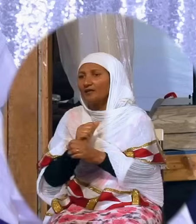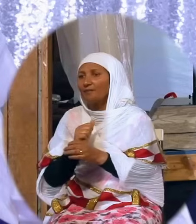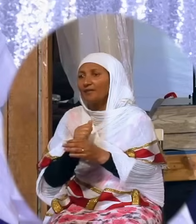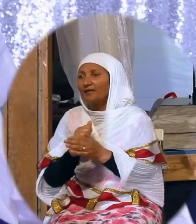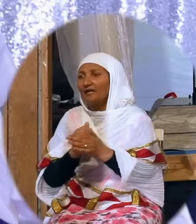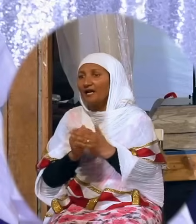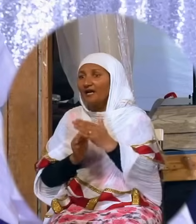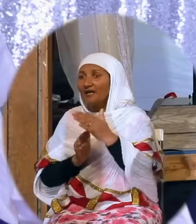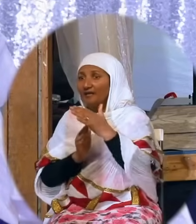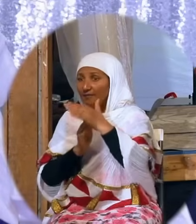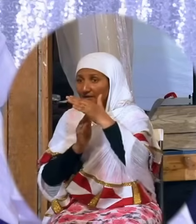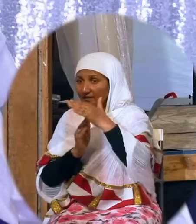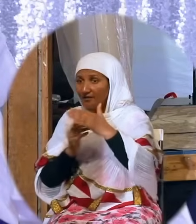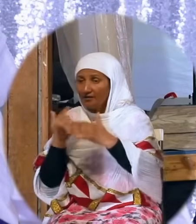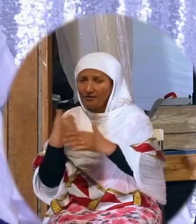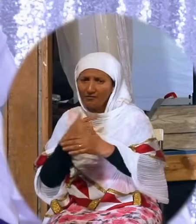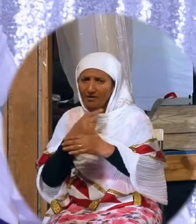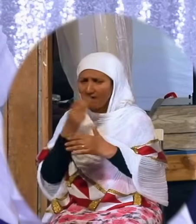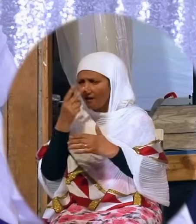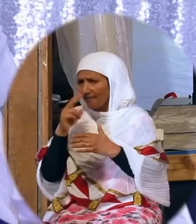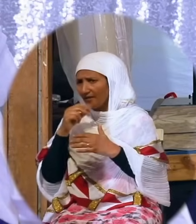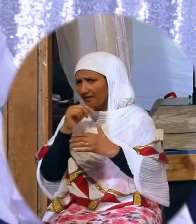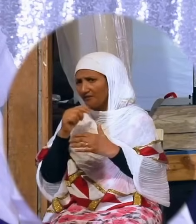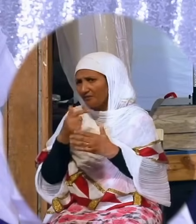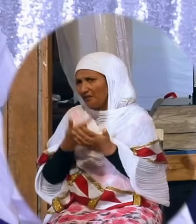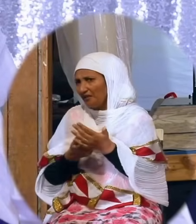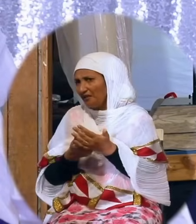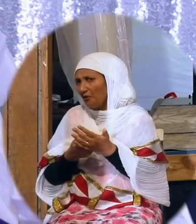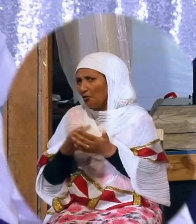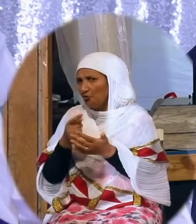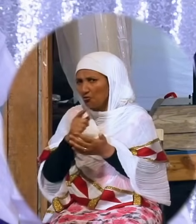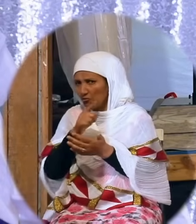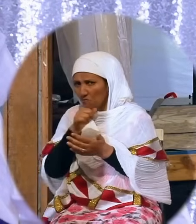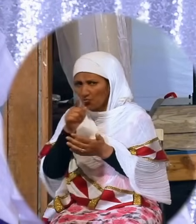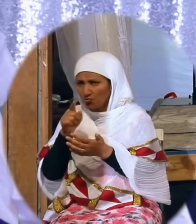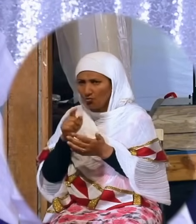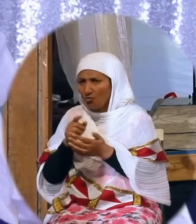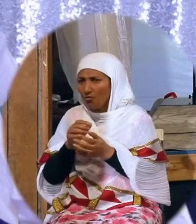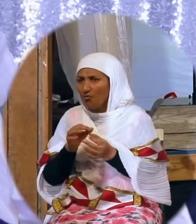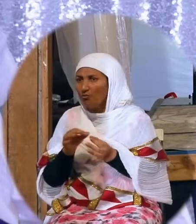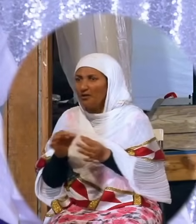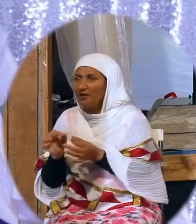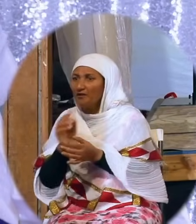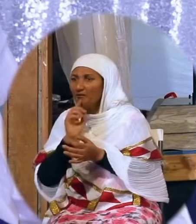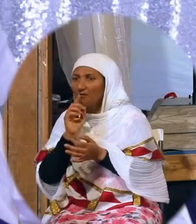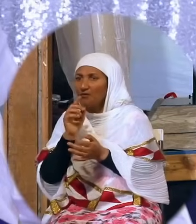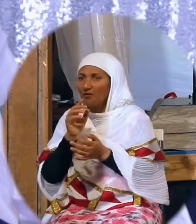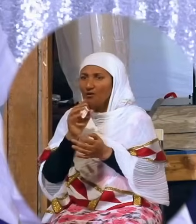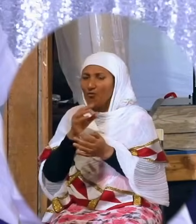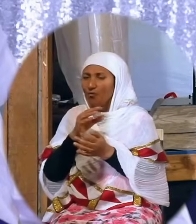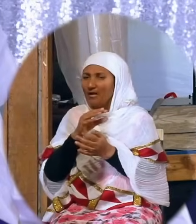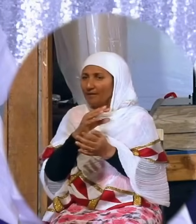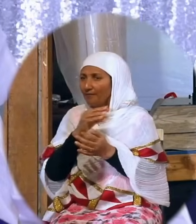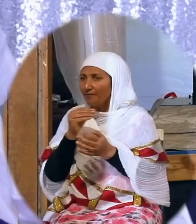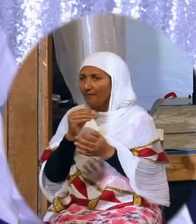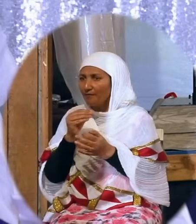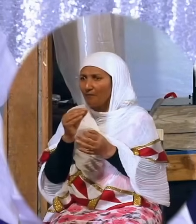በመከላከል ለምሳሌ እኛን አይመለከትም ይሄ እነሱ ጉዳይ ነው ወይም መብታቸው ነው ወይም